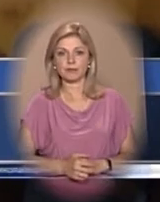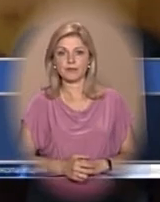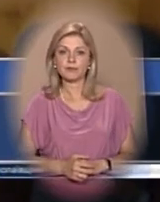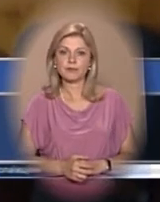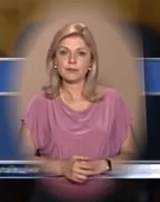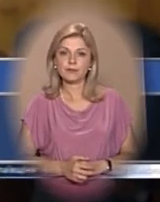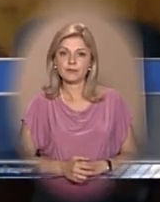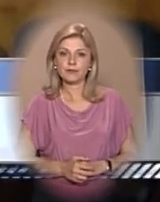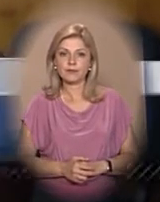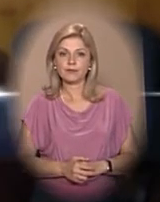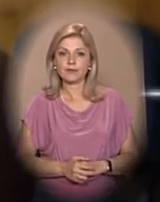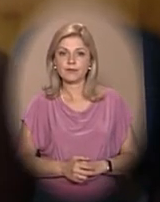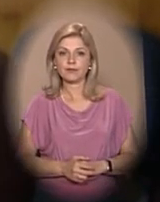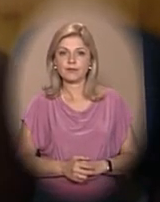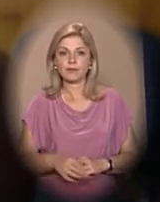брали монтировку.